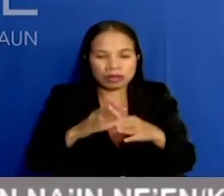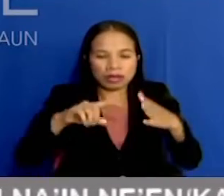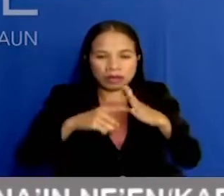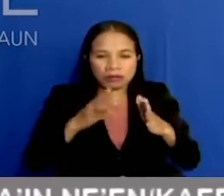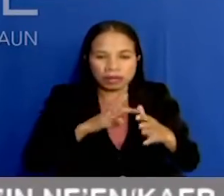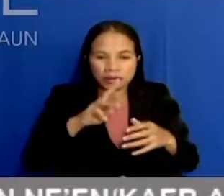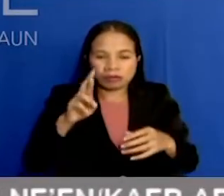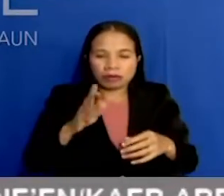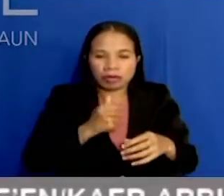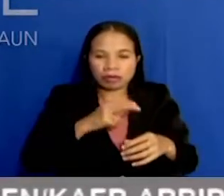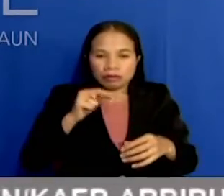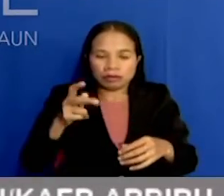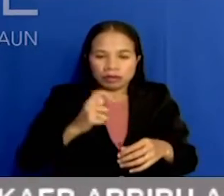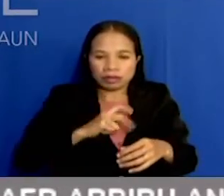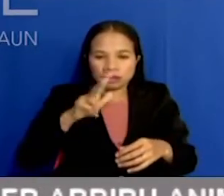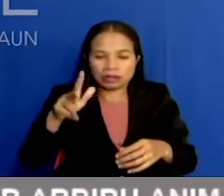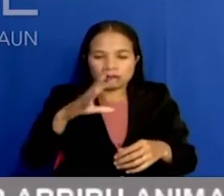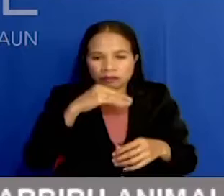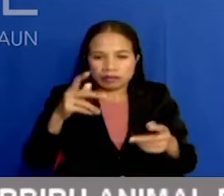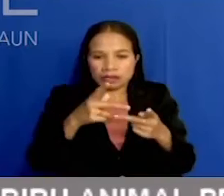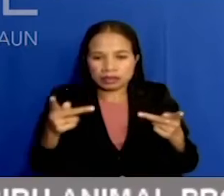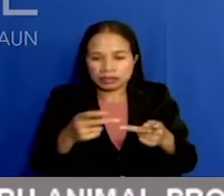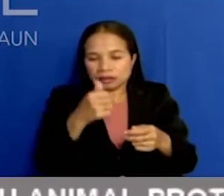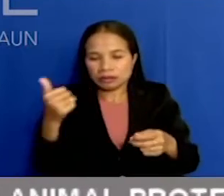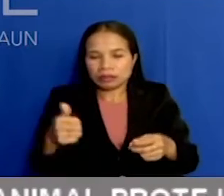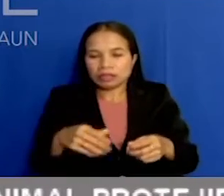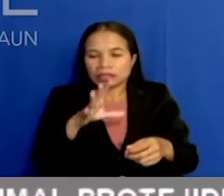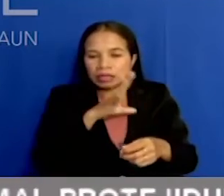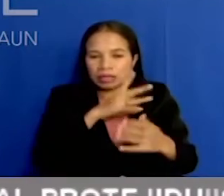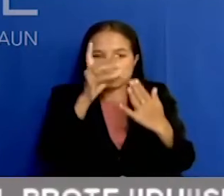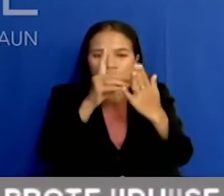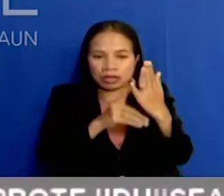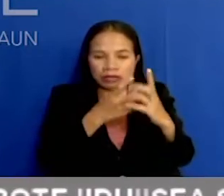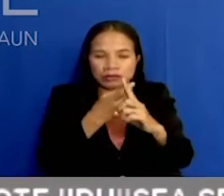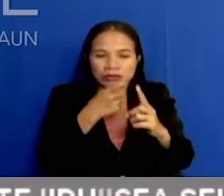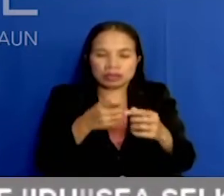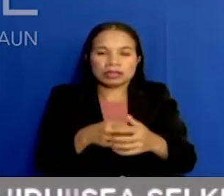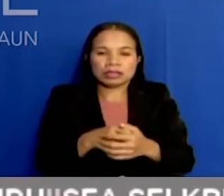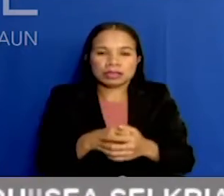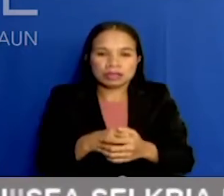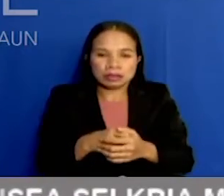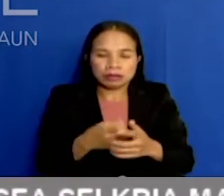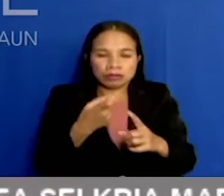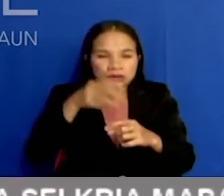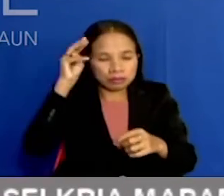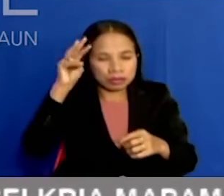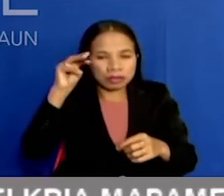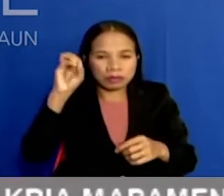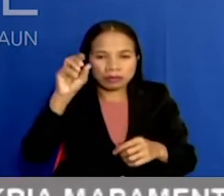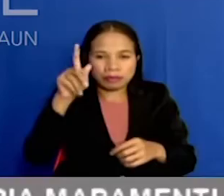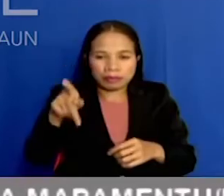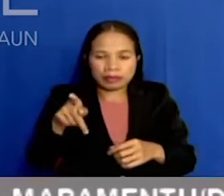cora, ai moting tasitolu no fatin selutang nebe se rendados husi parte técnico husi Ministério Obras